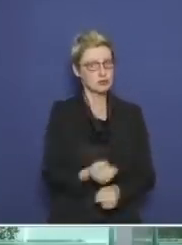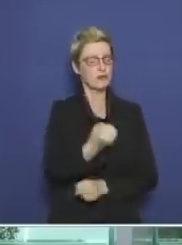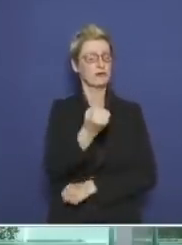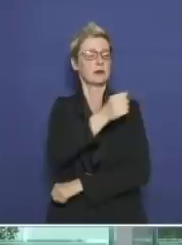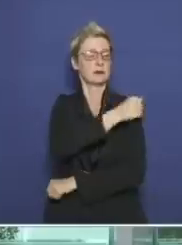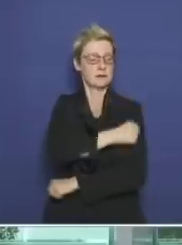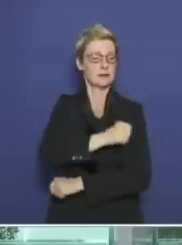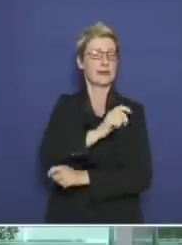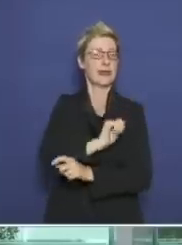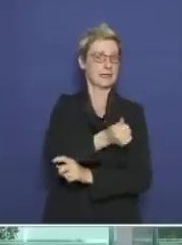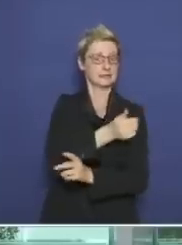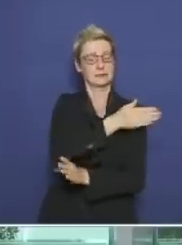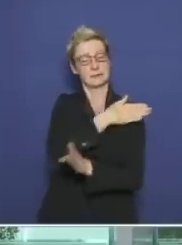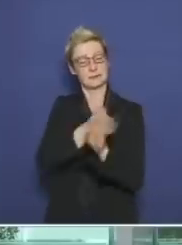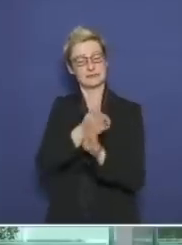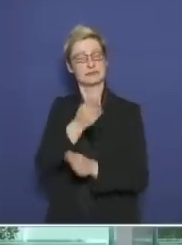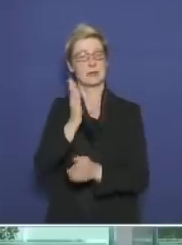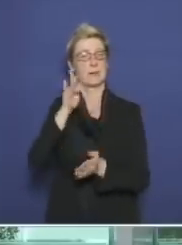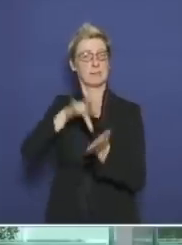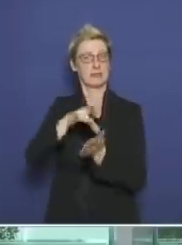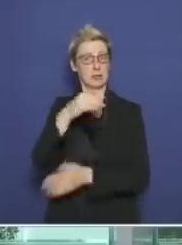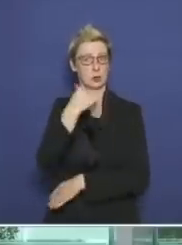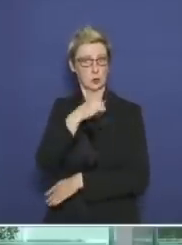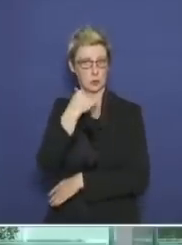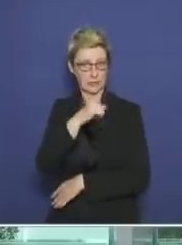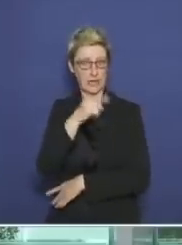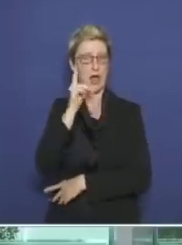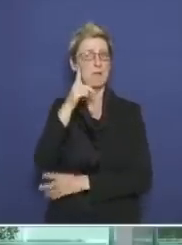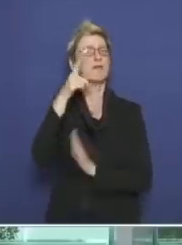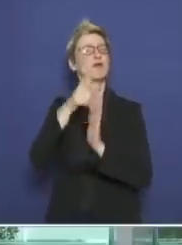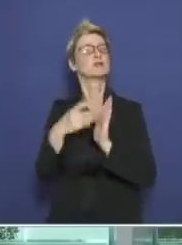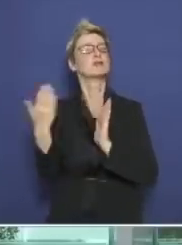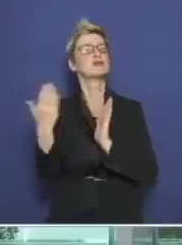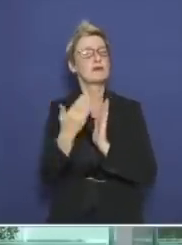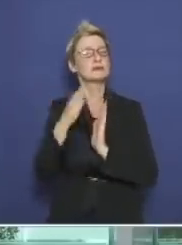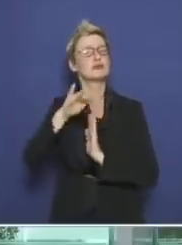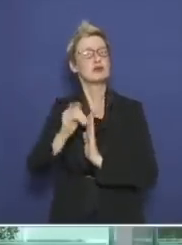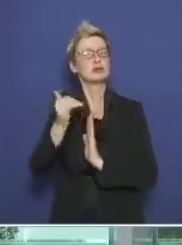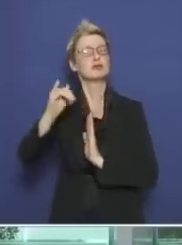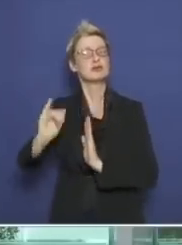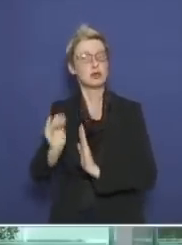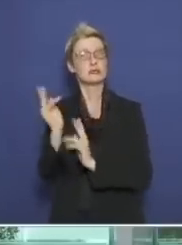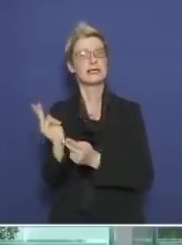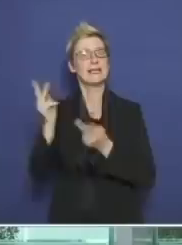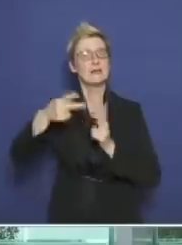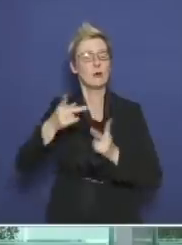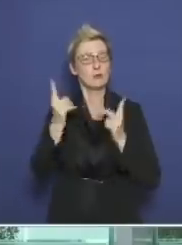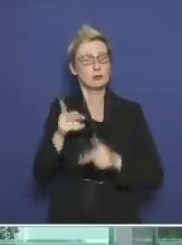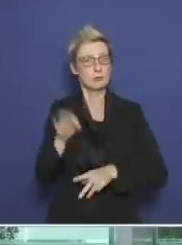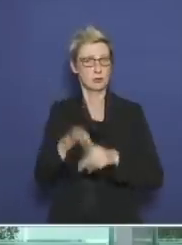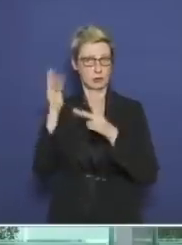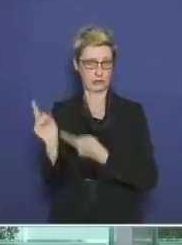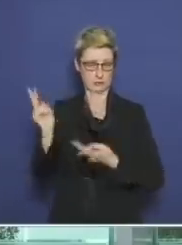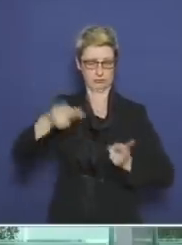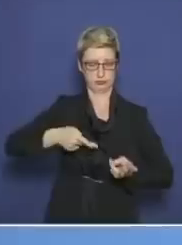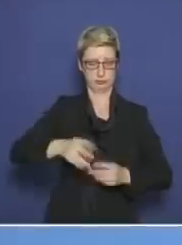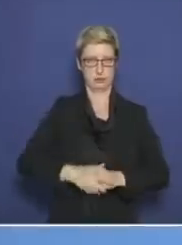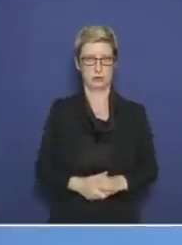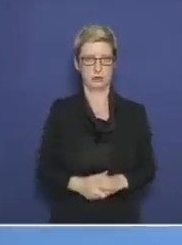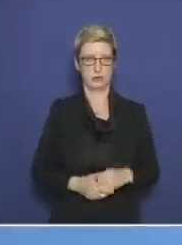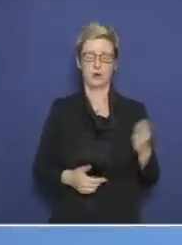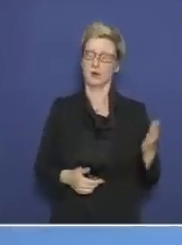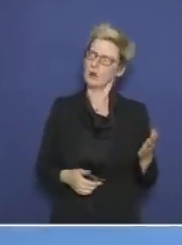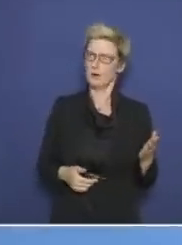die erste Impfung möglich. Voraussetzung, Johnson & Johnson liefert wie angekündigt. Also so ein